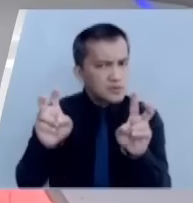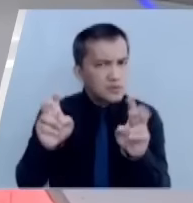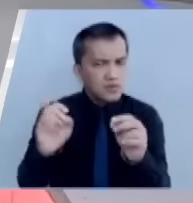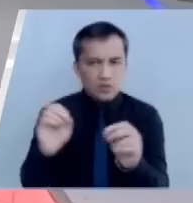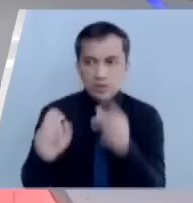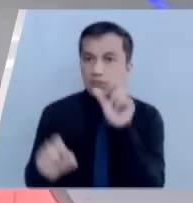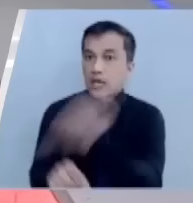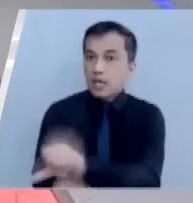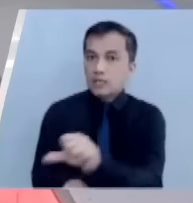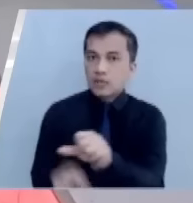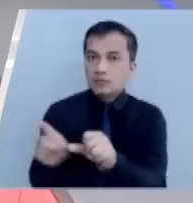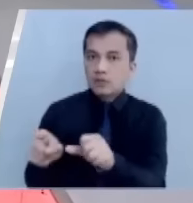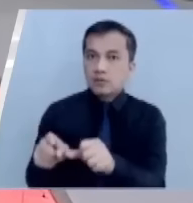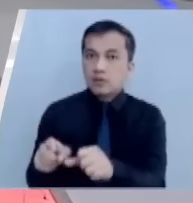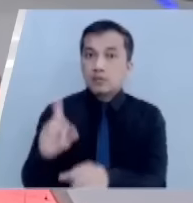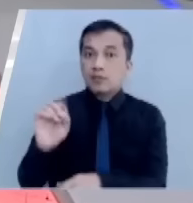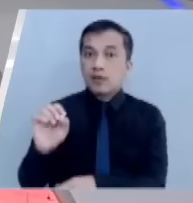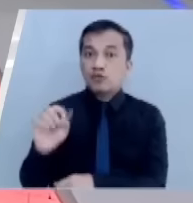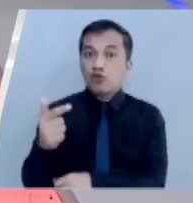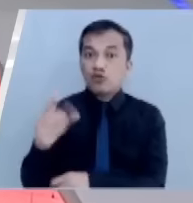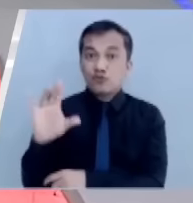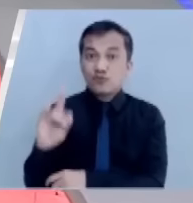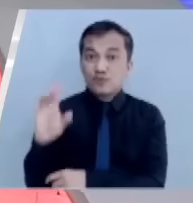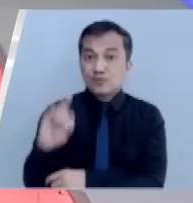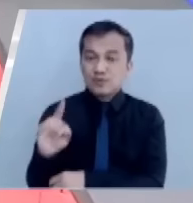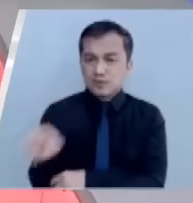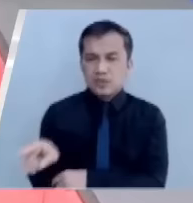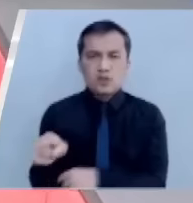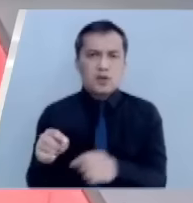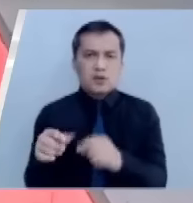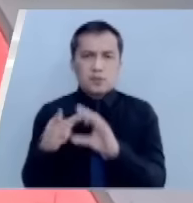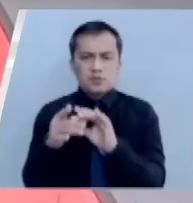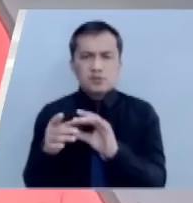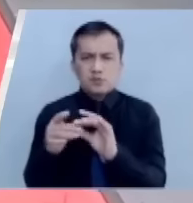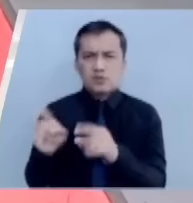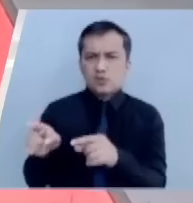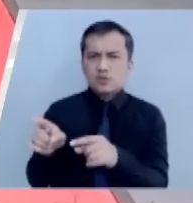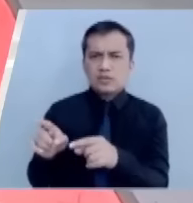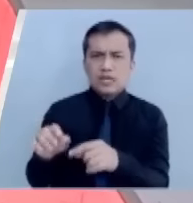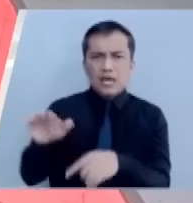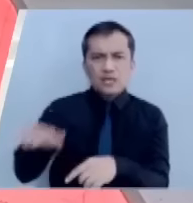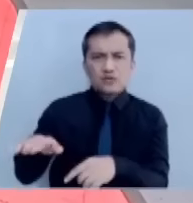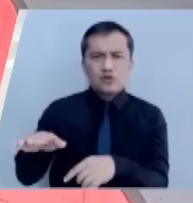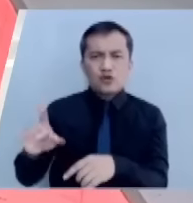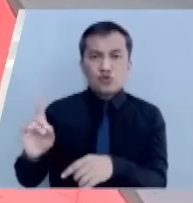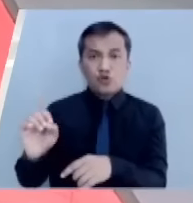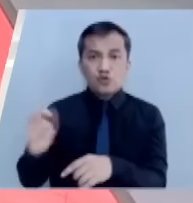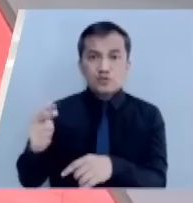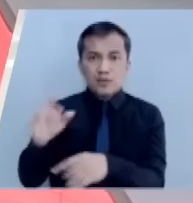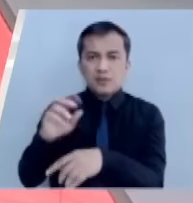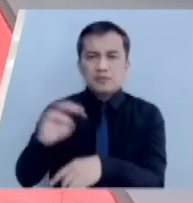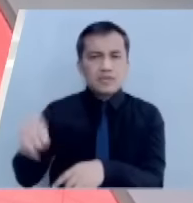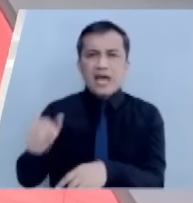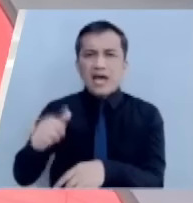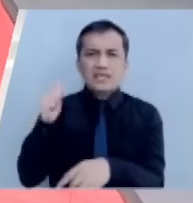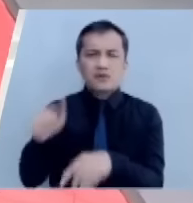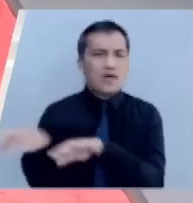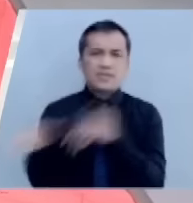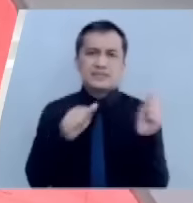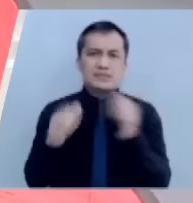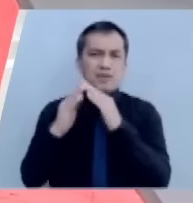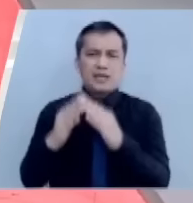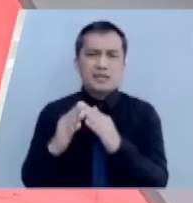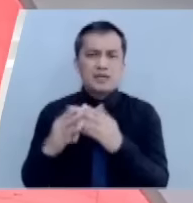sa ating mga alagang aso. Patunay dyan ang kwento ng isang aso sa Maynila na ayaw lisanin ang kanyang nakagisnang tiyahatahanan kahit yung